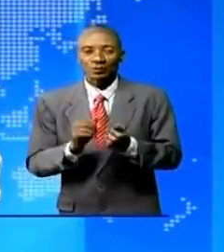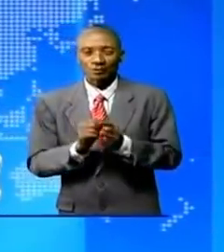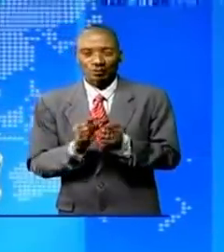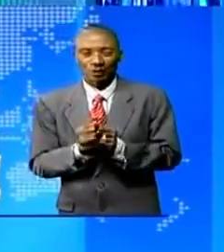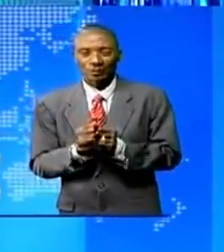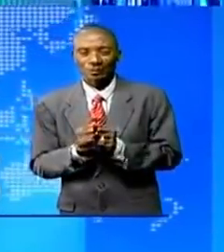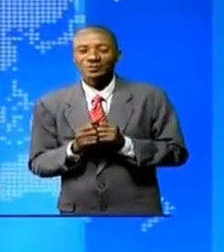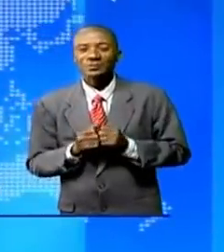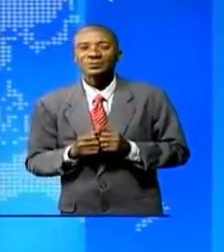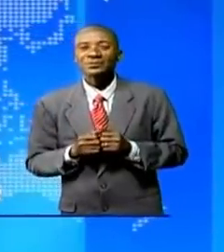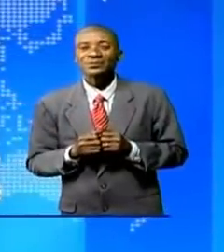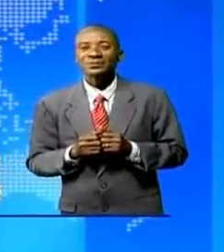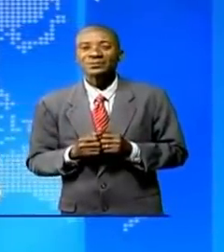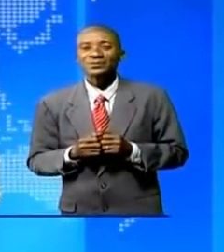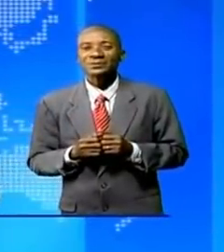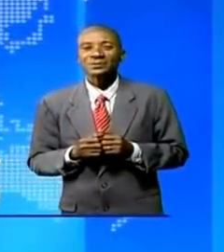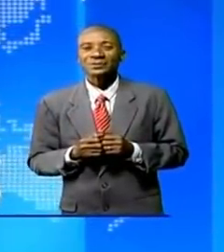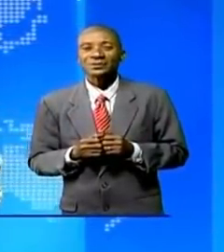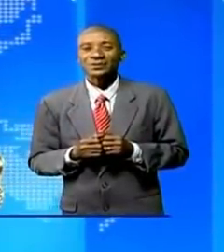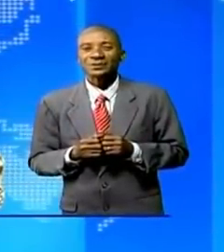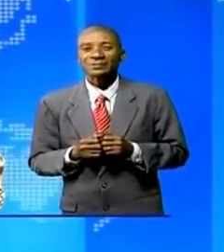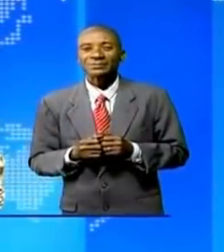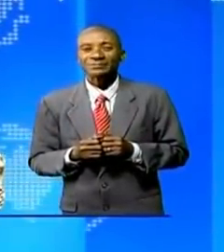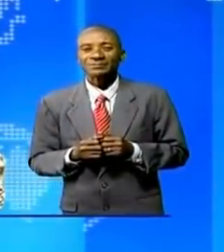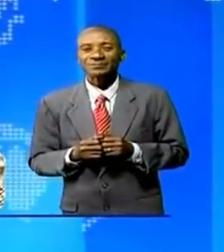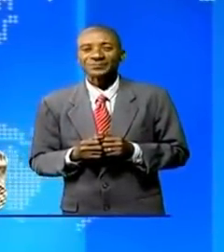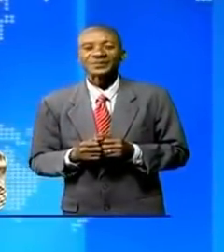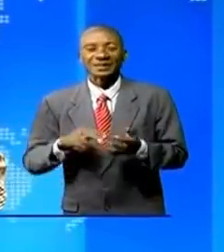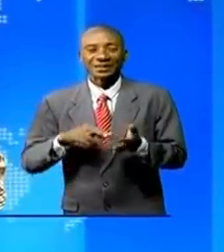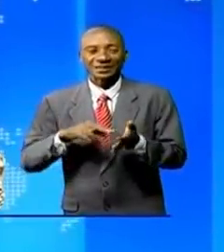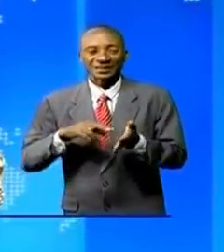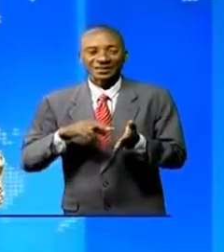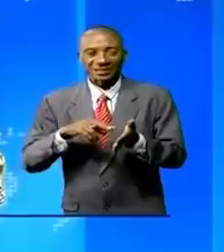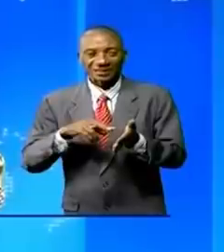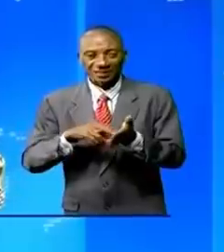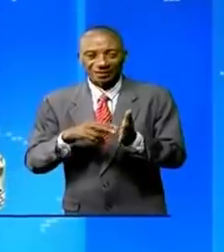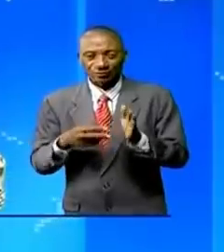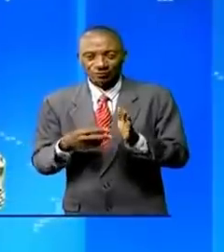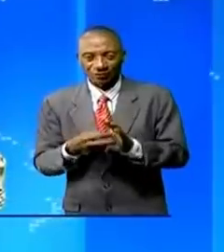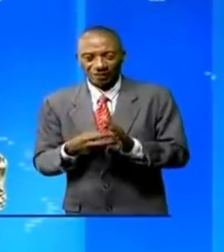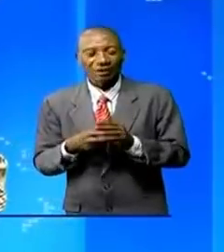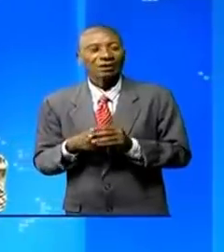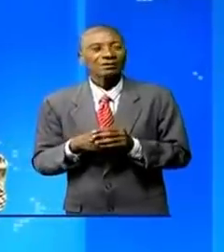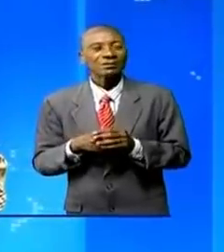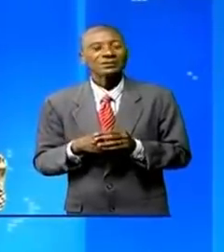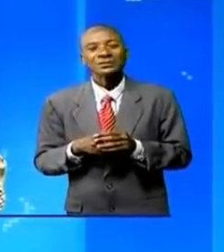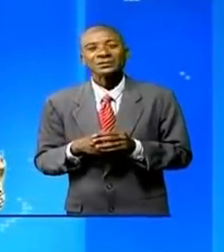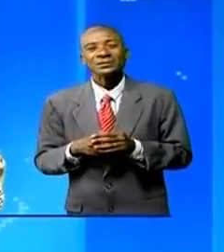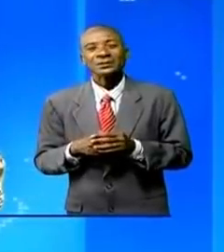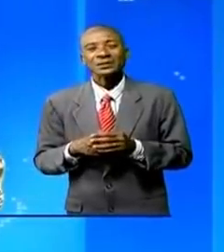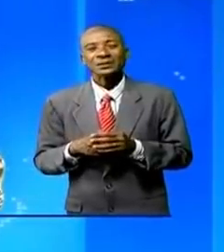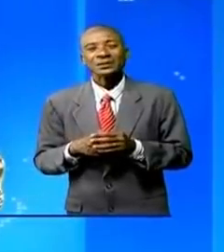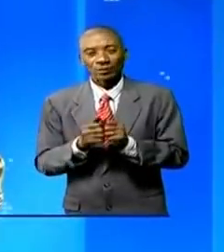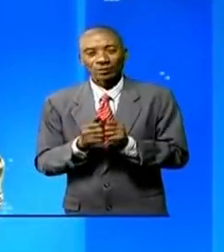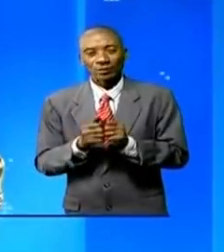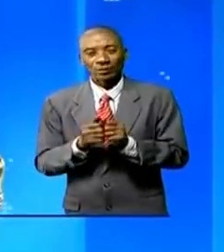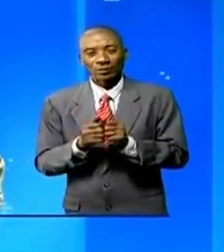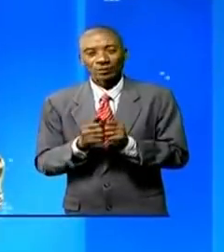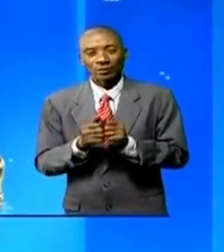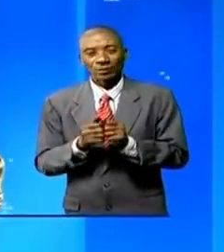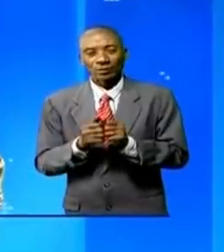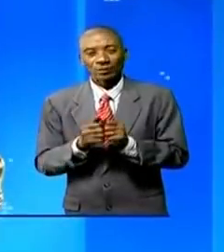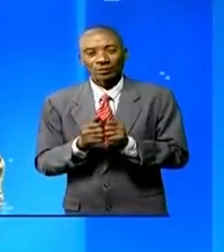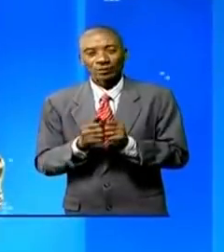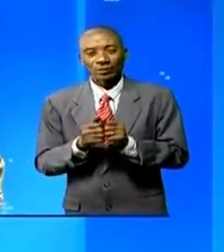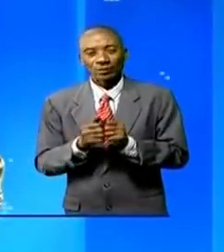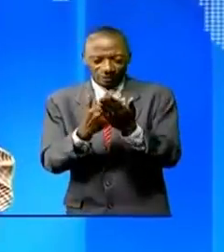Une activité qui entre dans le cadre de la célébration du centenaire de l'évangélisation de cette curie. Eric Kabamba pour